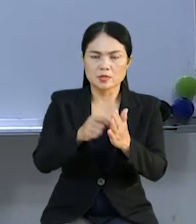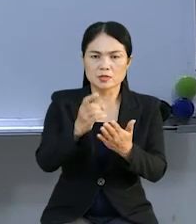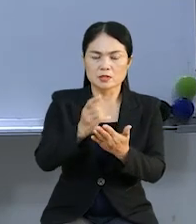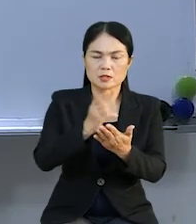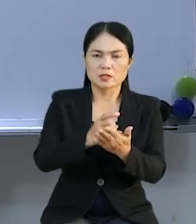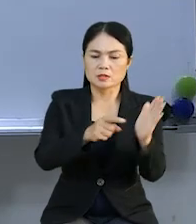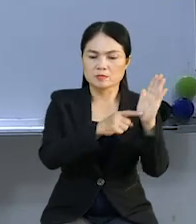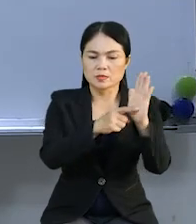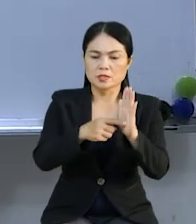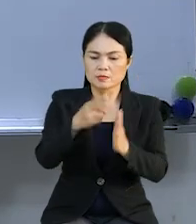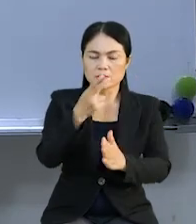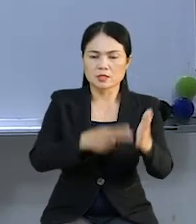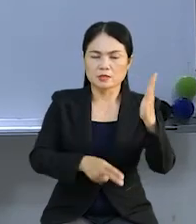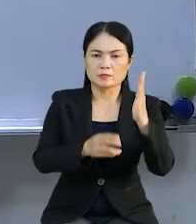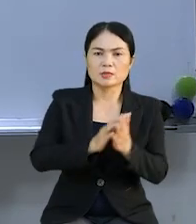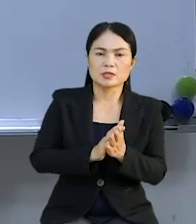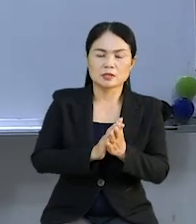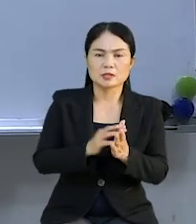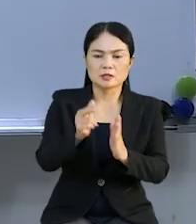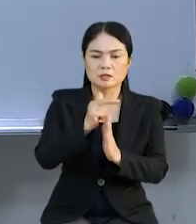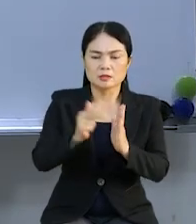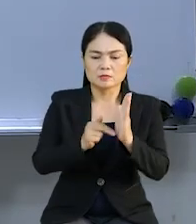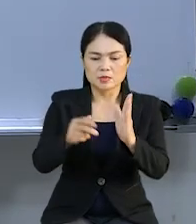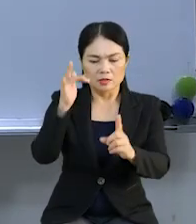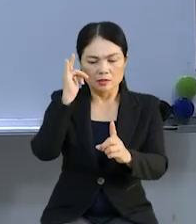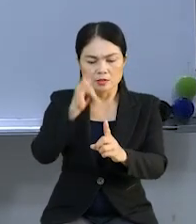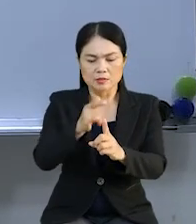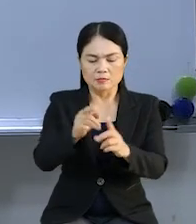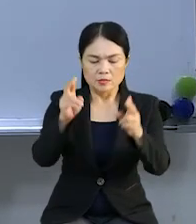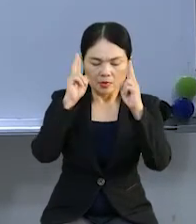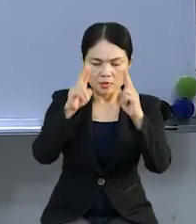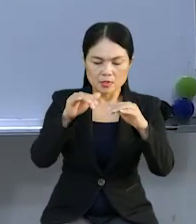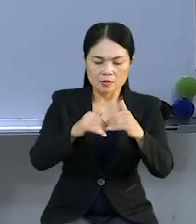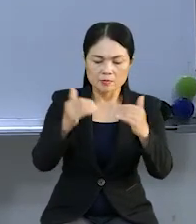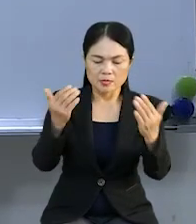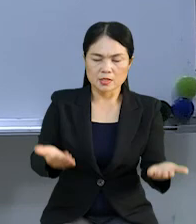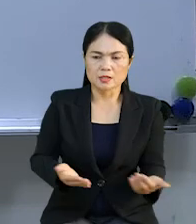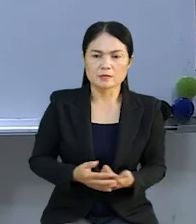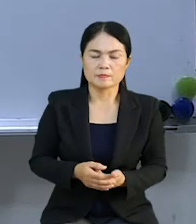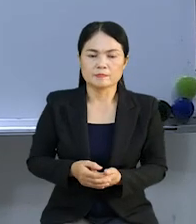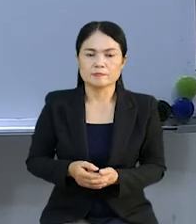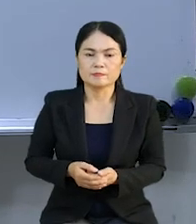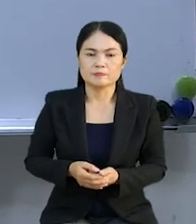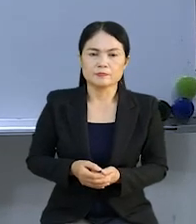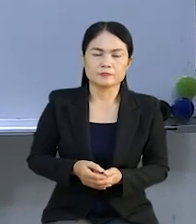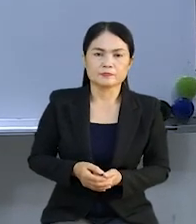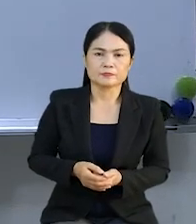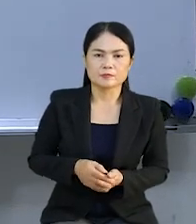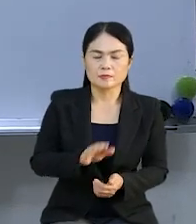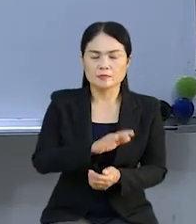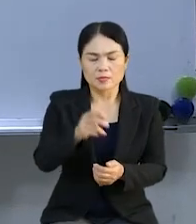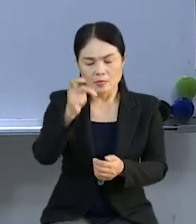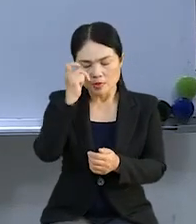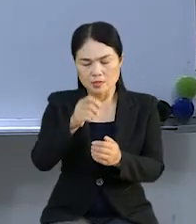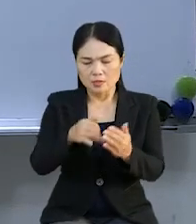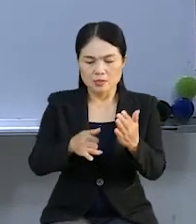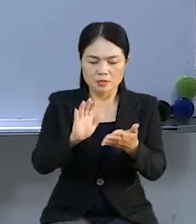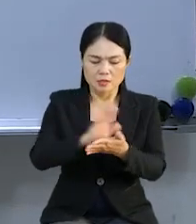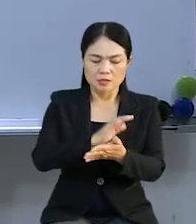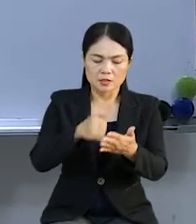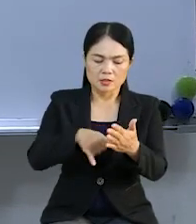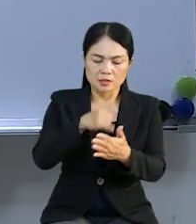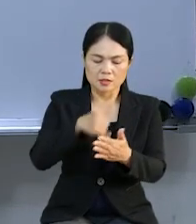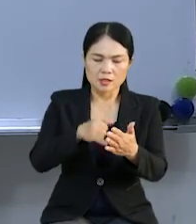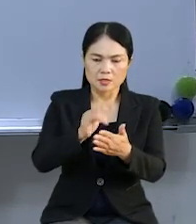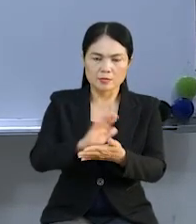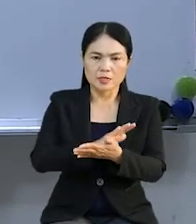เรียนบางไฮอย่างเปียวไว้หายอัตบัดมีนโกบำนองอับรมโดยมัดดักบาดโก กนกึดนองกระดาษเพียงคนมันติดเต๋อห